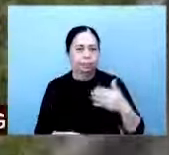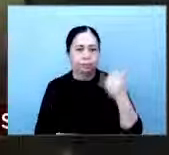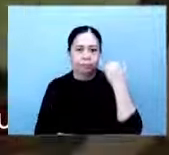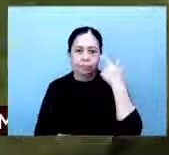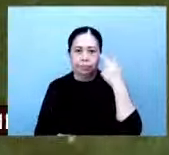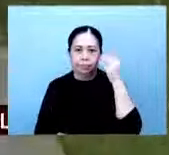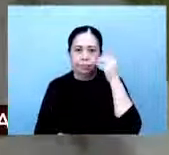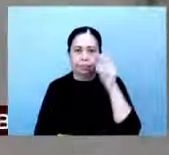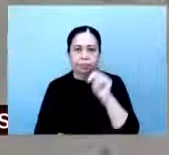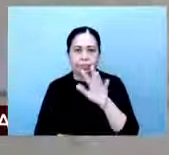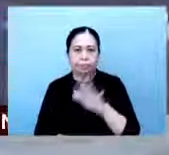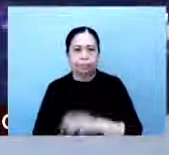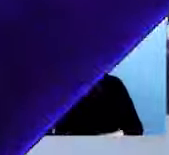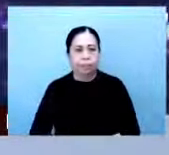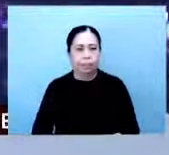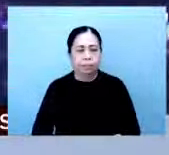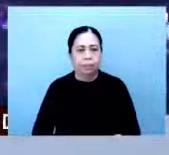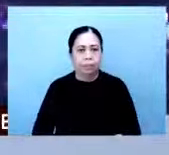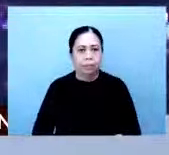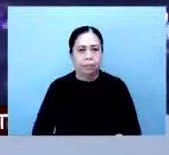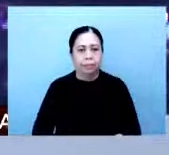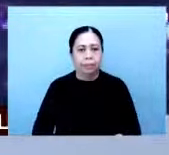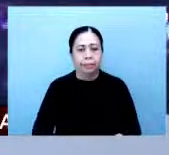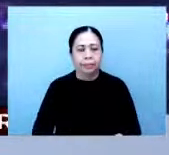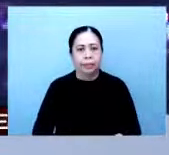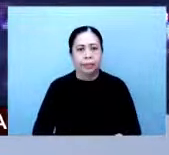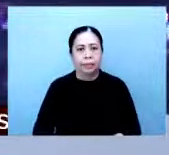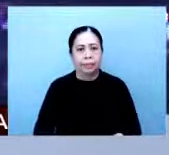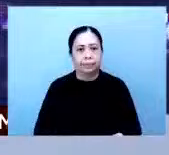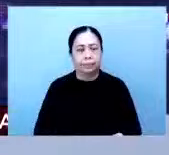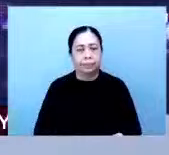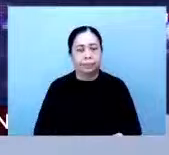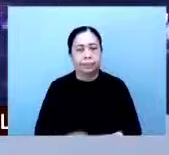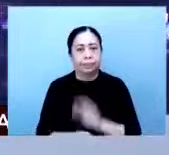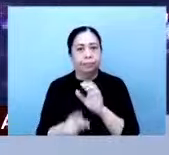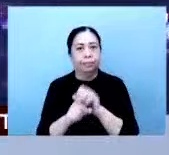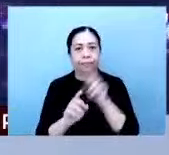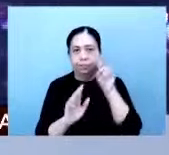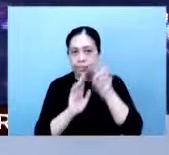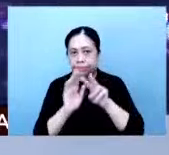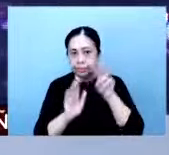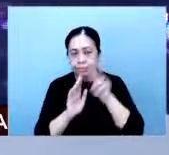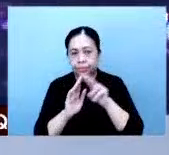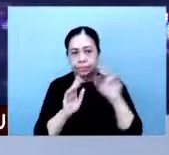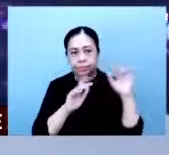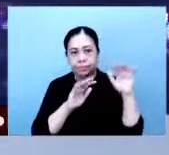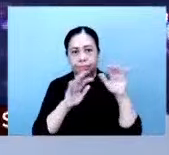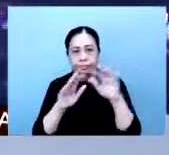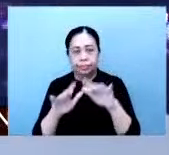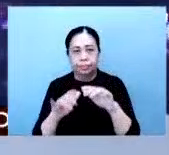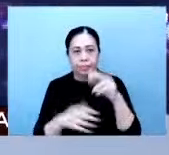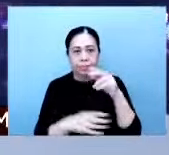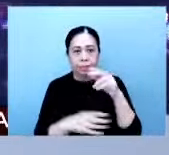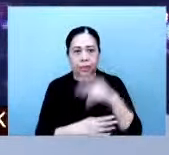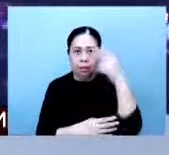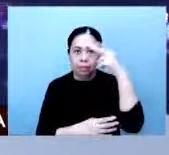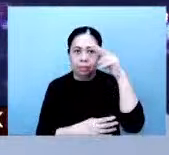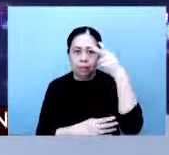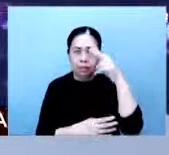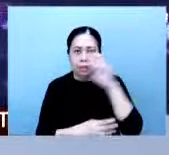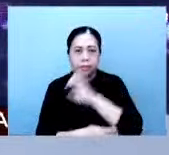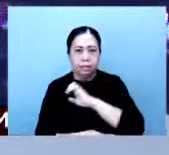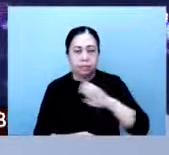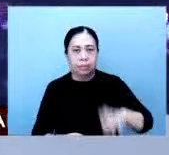la Peña news 5 sa pool sa video ang paglusob ng mga Agent sa Mexican o Mexican Embassy sa